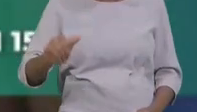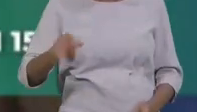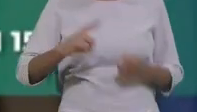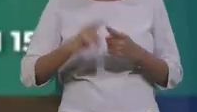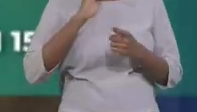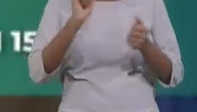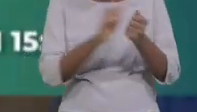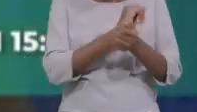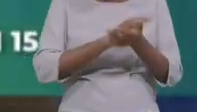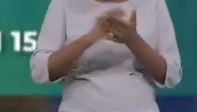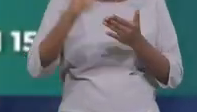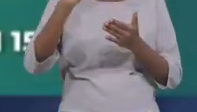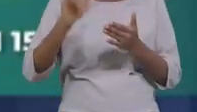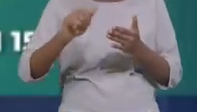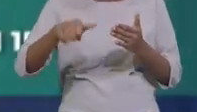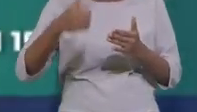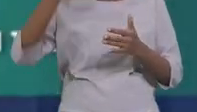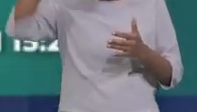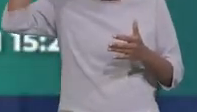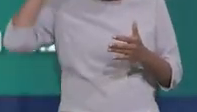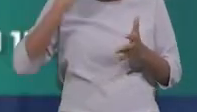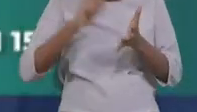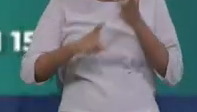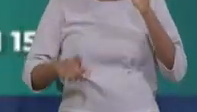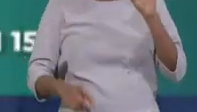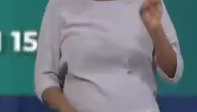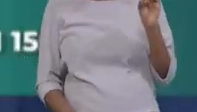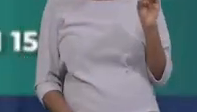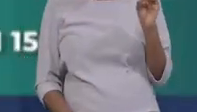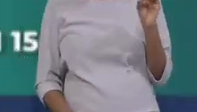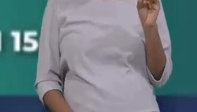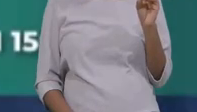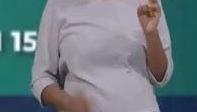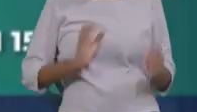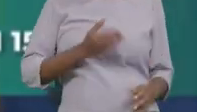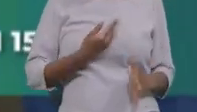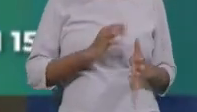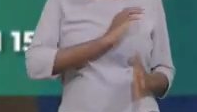proies par un lion. Verset 7.